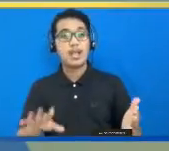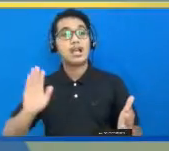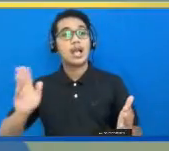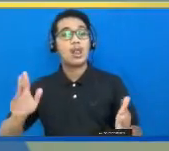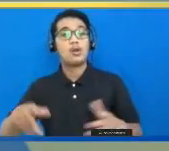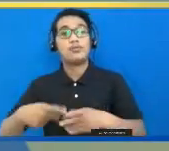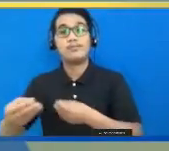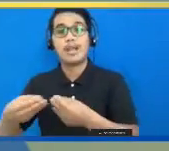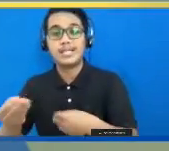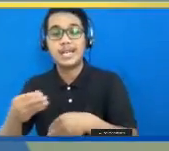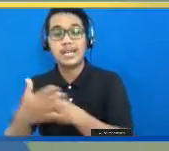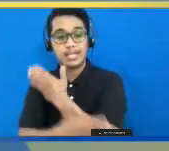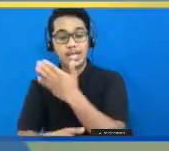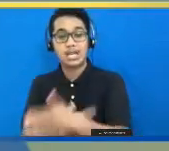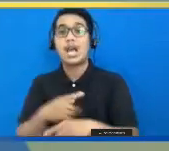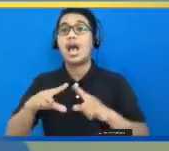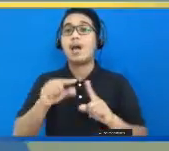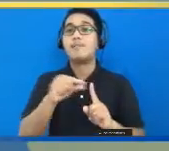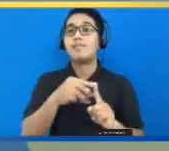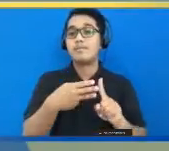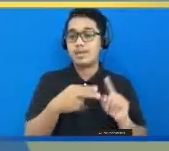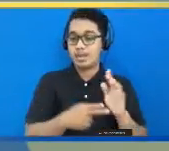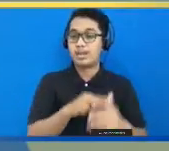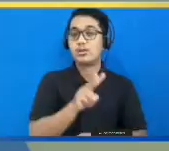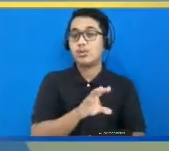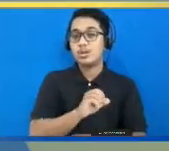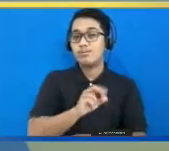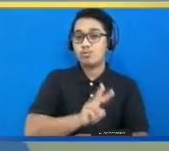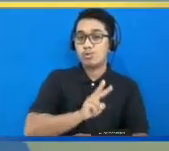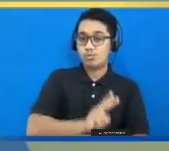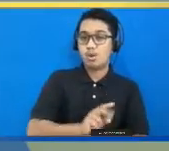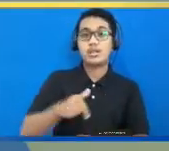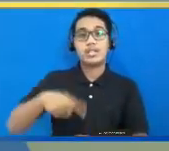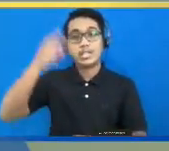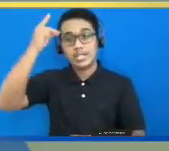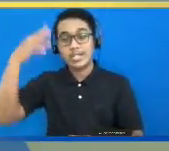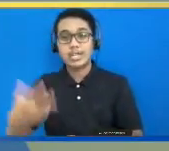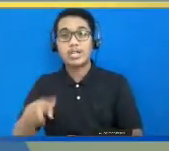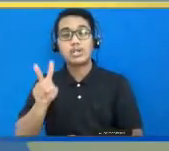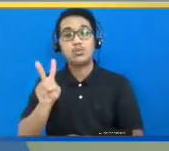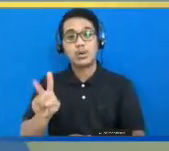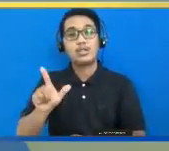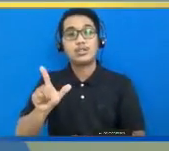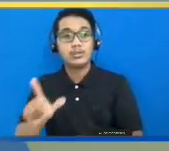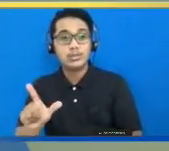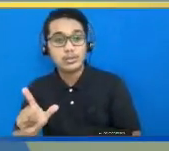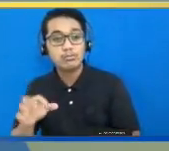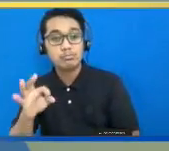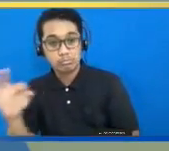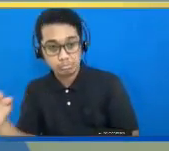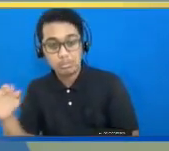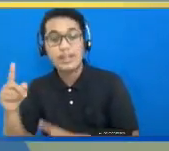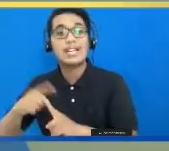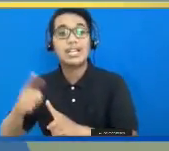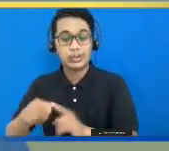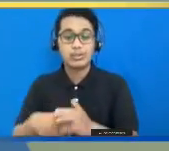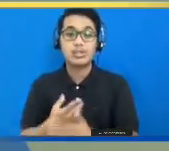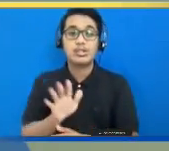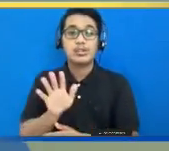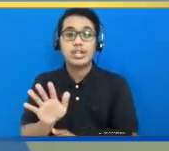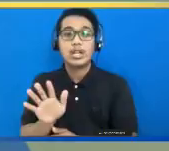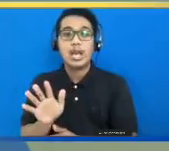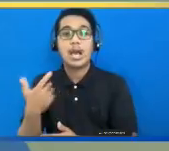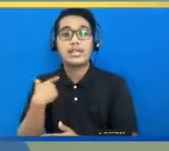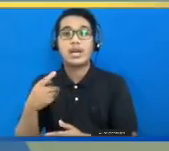dalam APBN 2022 ini direncanakan sebesar 2714 2000000000000 ini